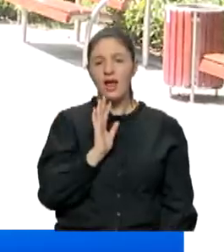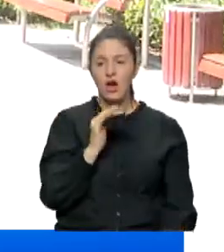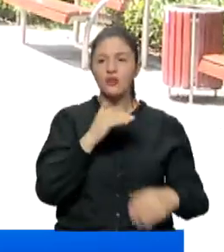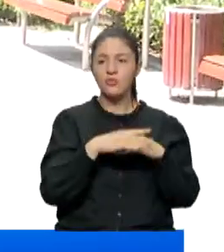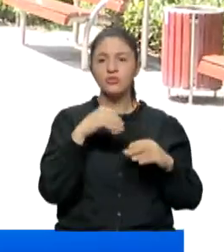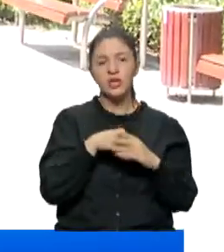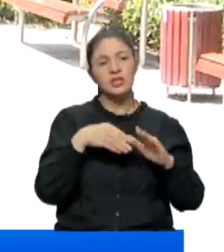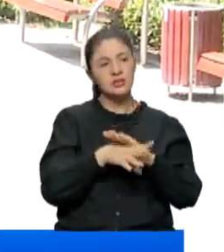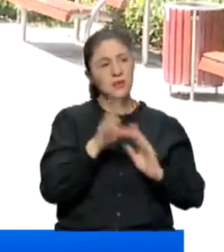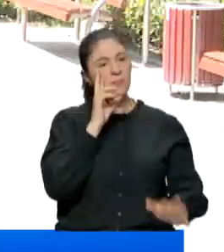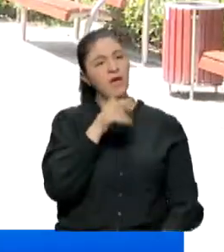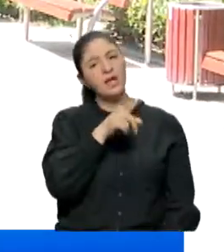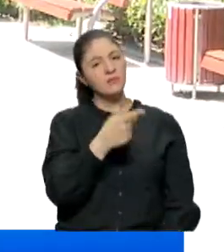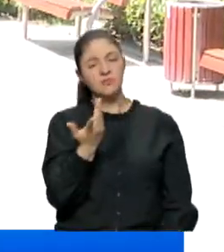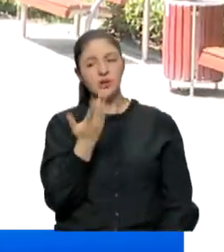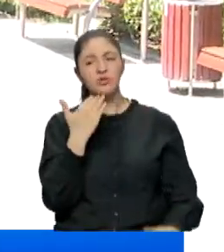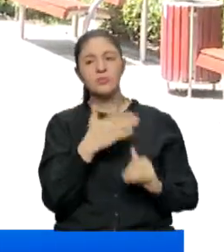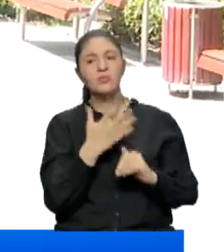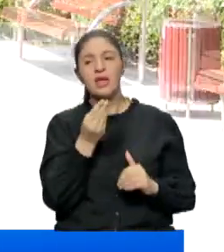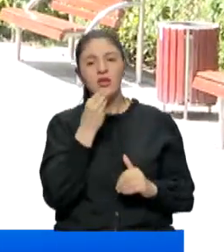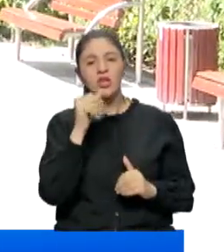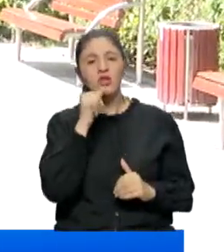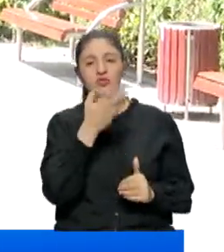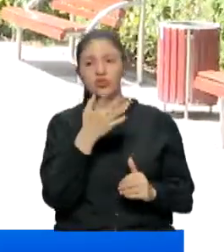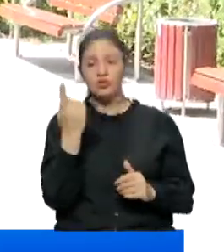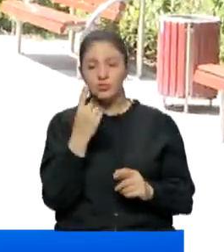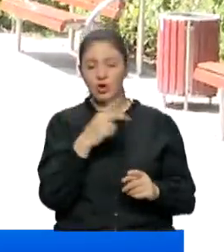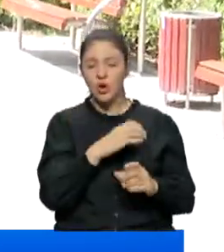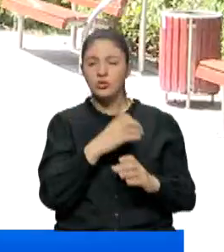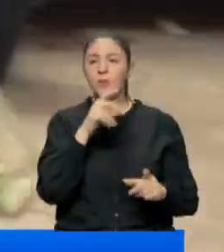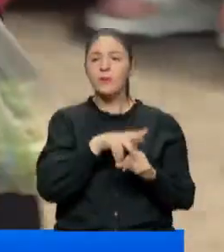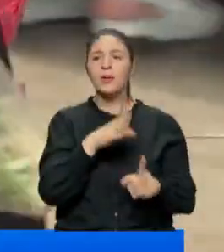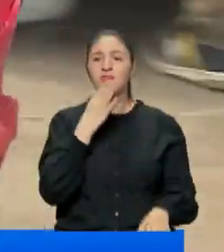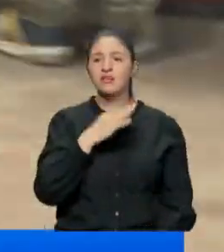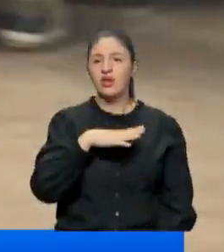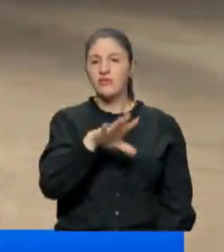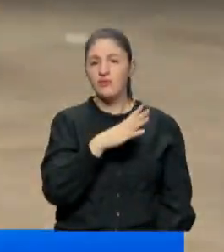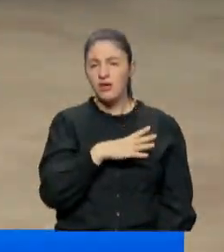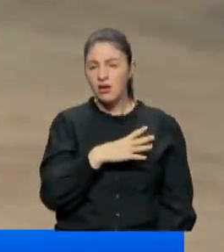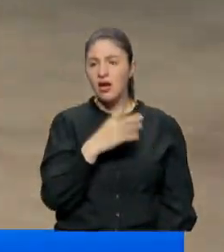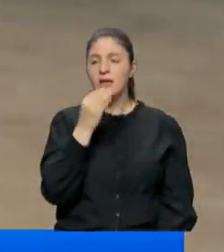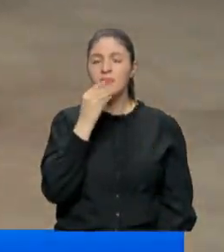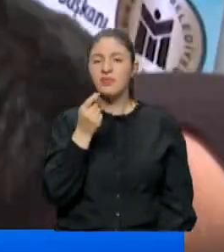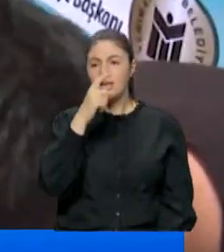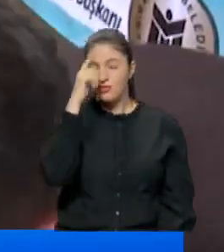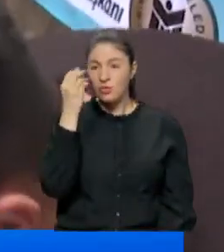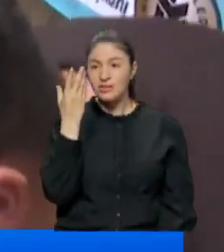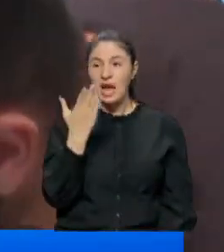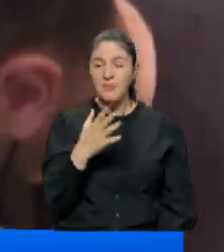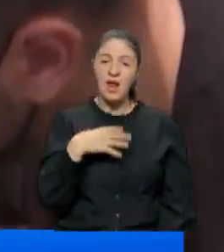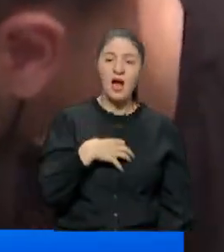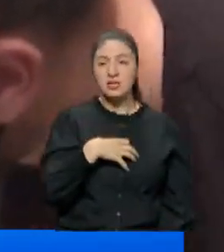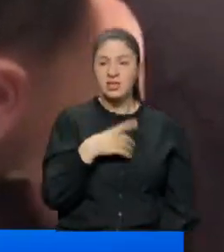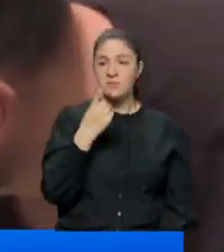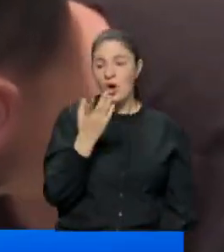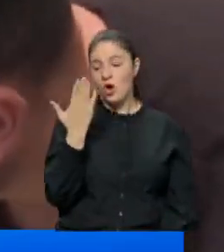halkın içine bir çıksınlar bir görsünler bakalım Hak ne yapıyorsun Ne yiyor Ne içiyor dolmuş otobüse bilmeyen gençler var gıda fiyatlarında yaz olmasına rağmen